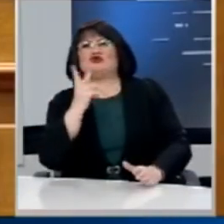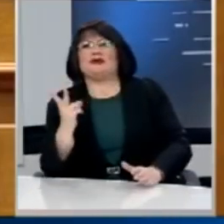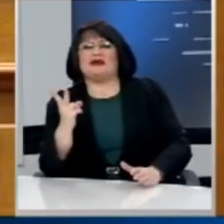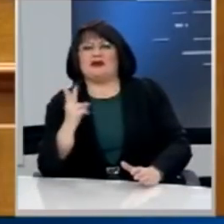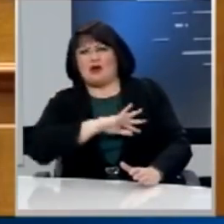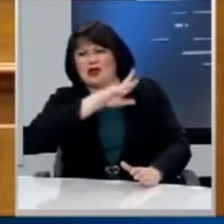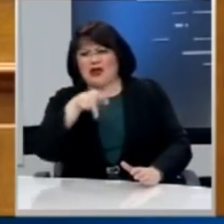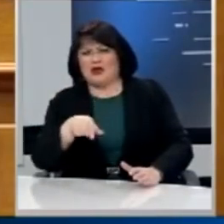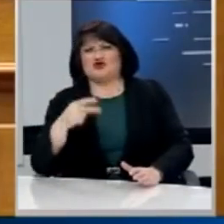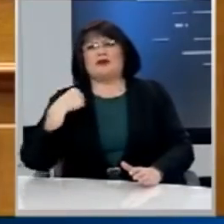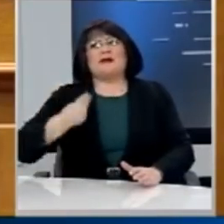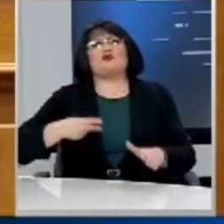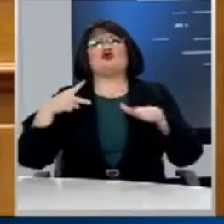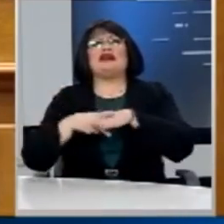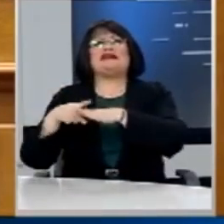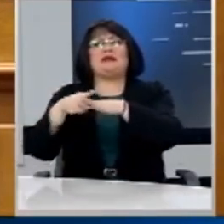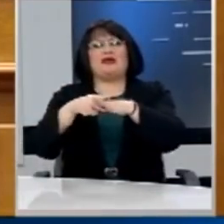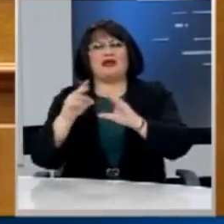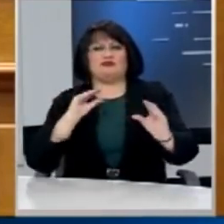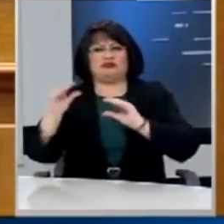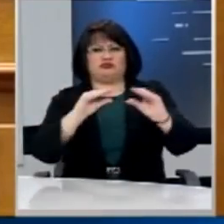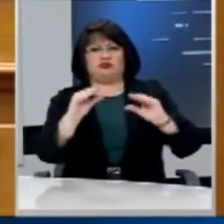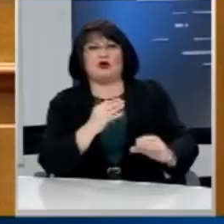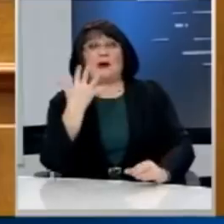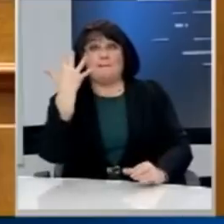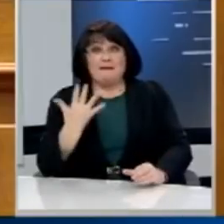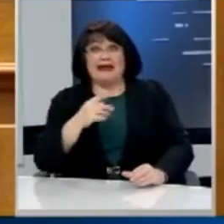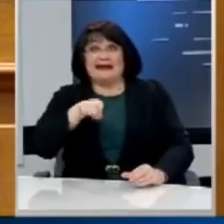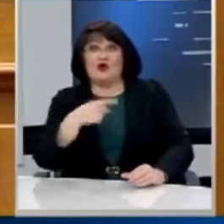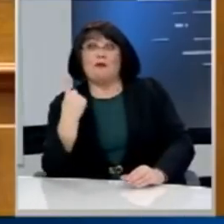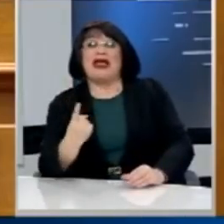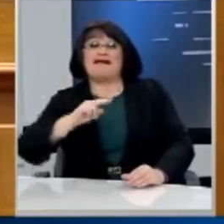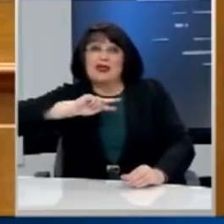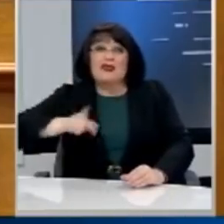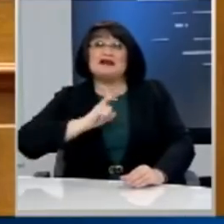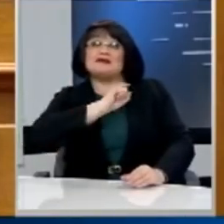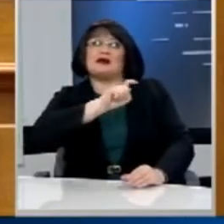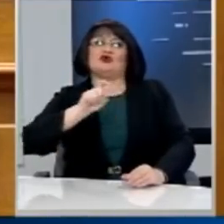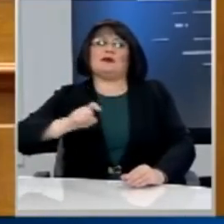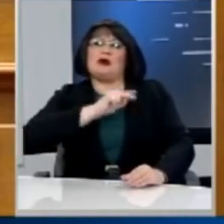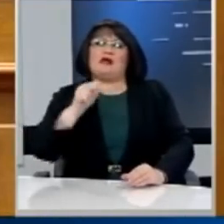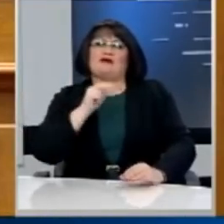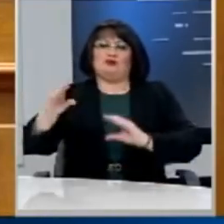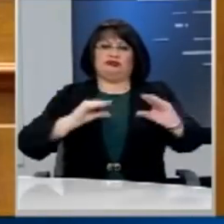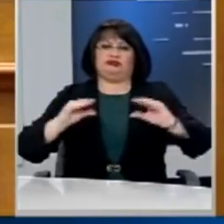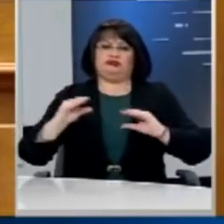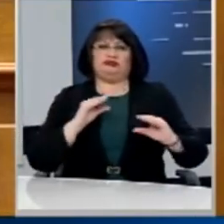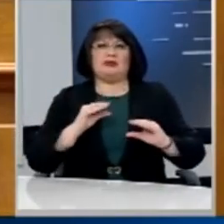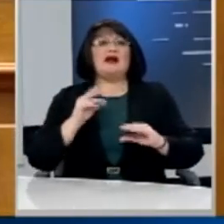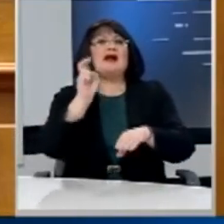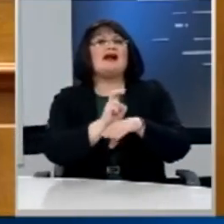2022, τα δημόσια ταμεία θα ενισχυθούν συνολικά με 5,1 δισεκατομμύρια ευρώ. Αυτά